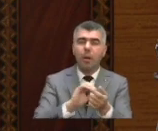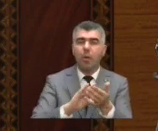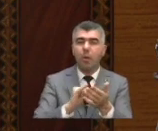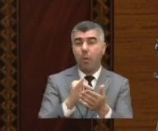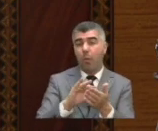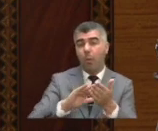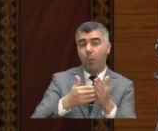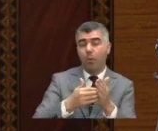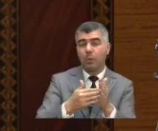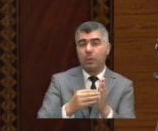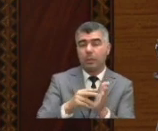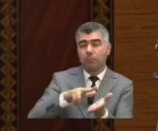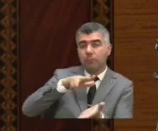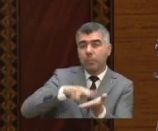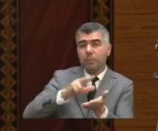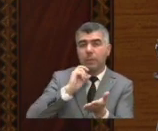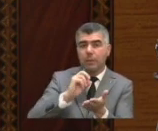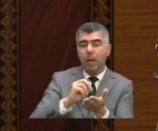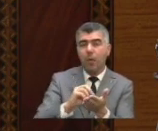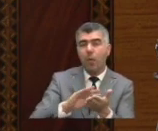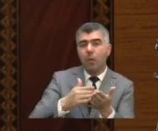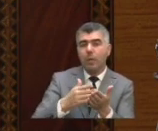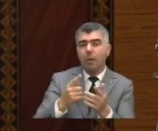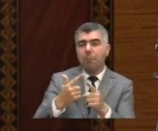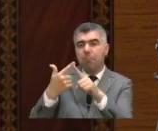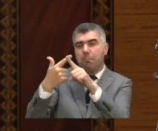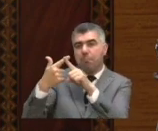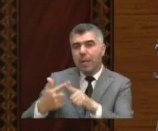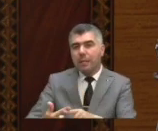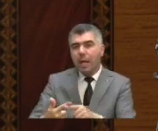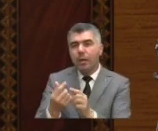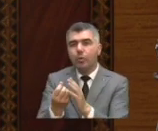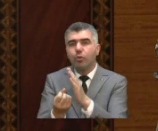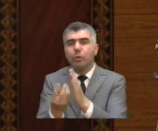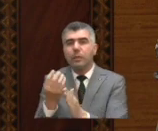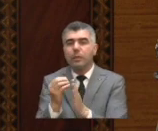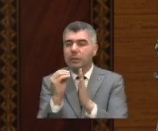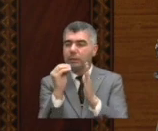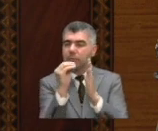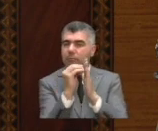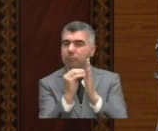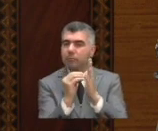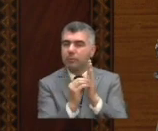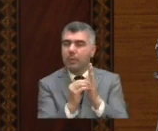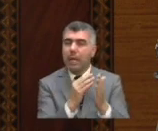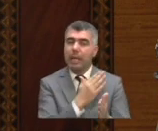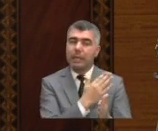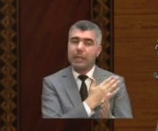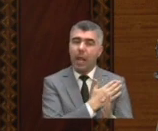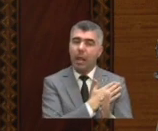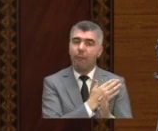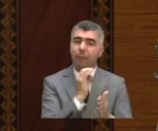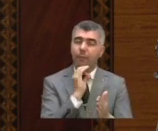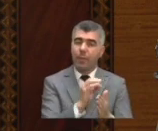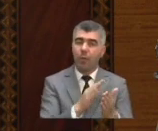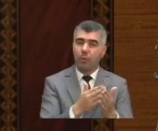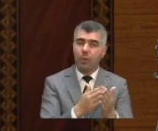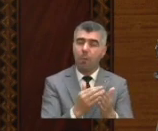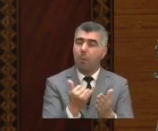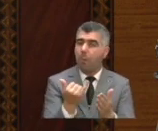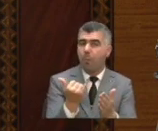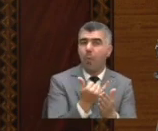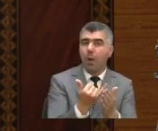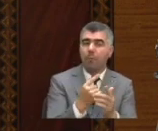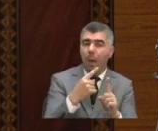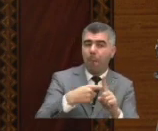خلال قاعده م ميزانيه جديده تروم التحكم في المديونيه في مستويات مقبوله